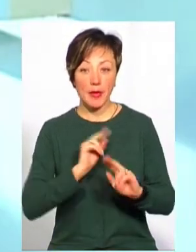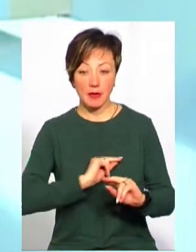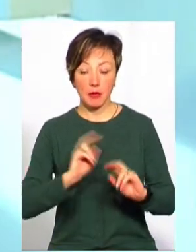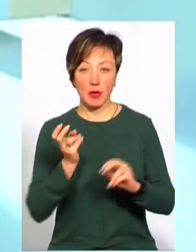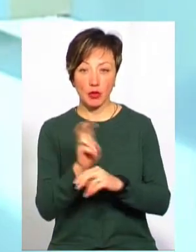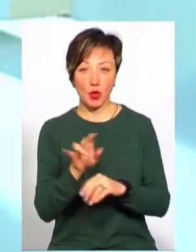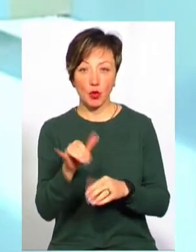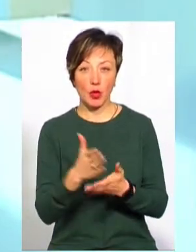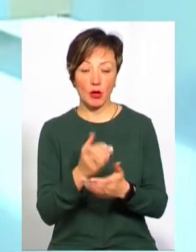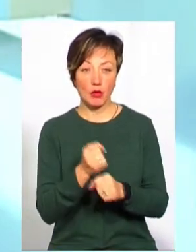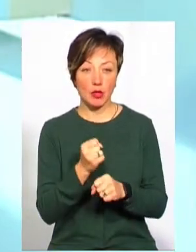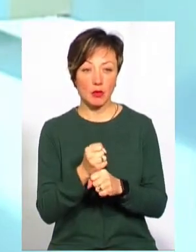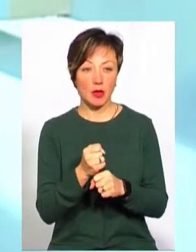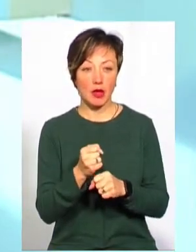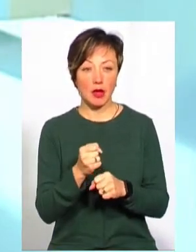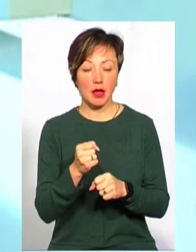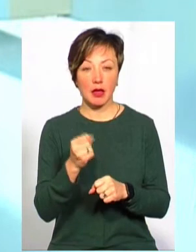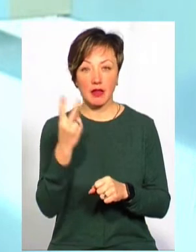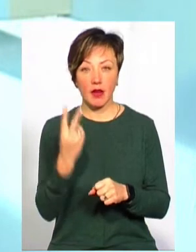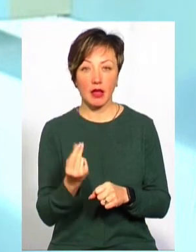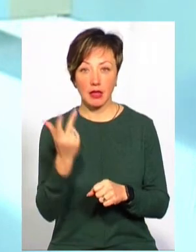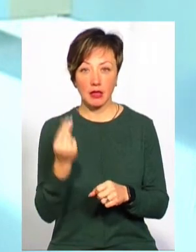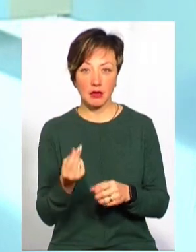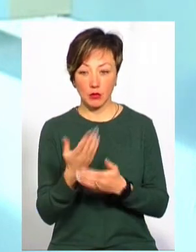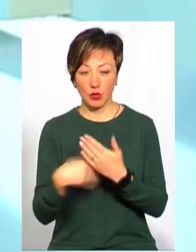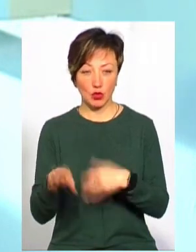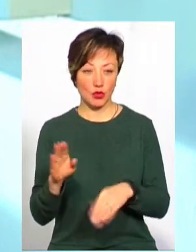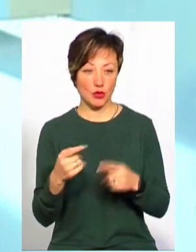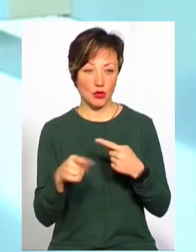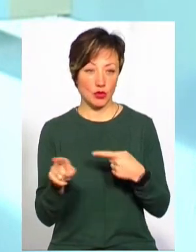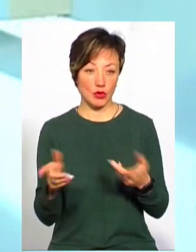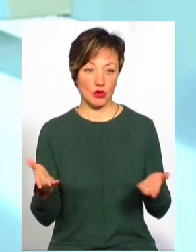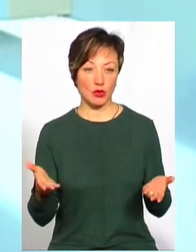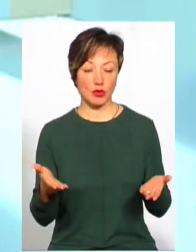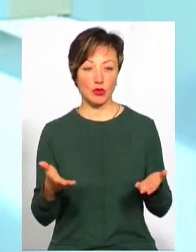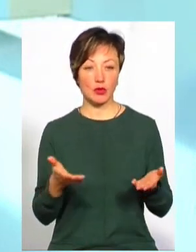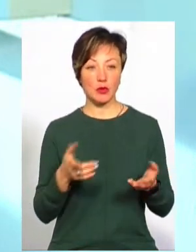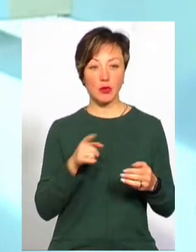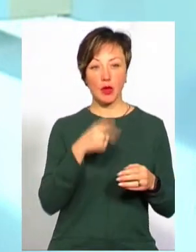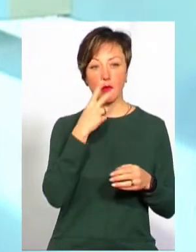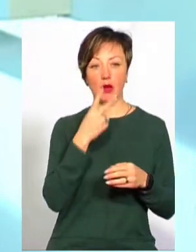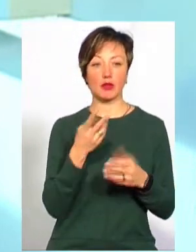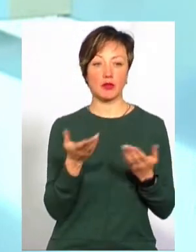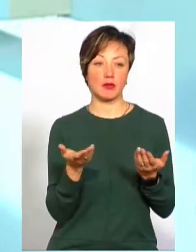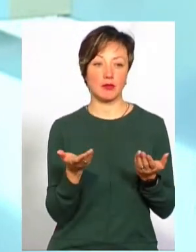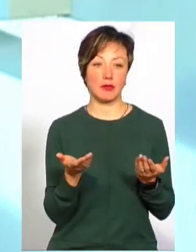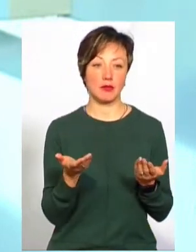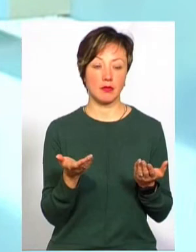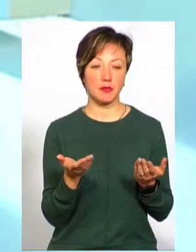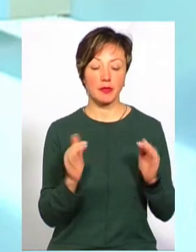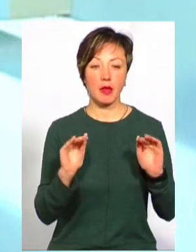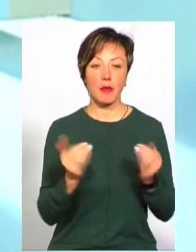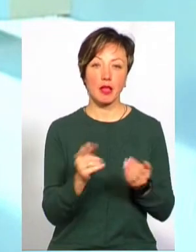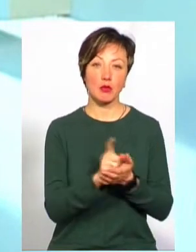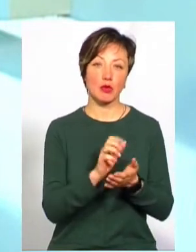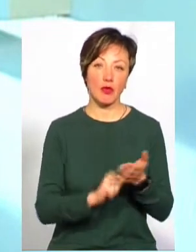Працівник прийшов, в нього є робота, він попрацював 2 або 3 дні, розвернувся, пішов до іншого там роботодавця, бо там бачите, чи там